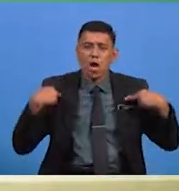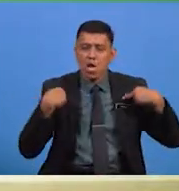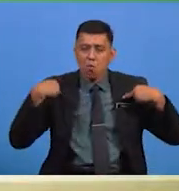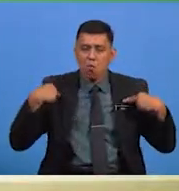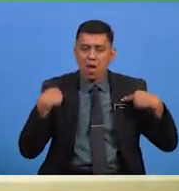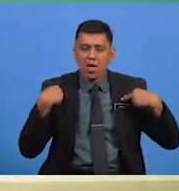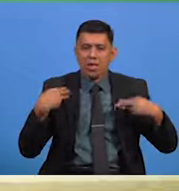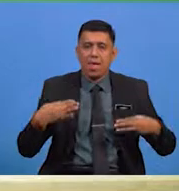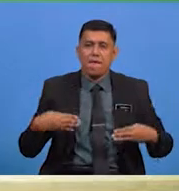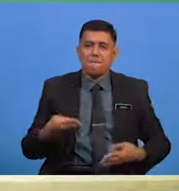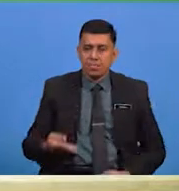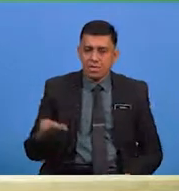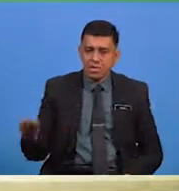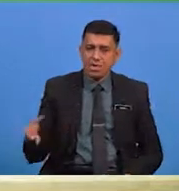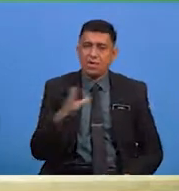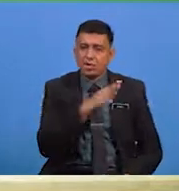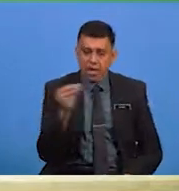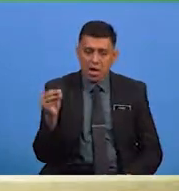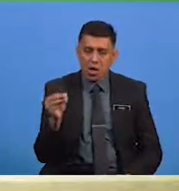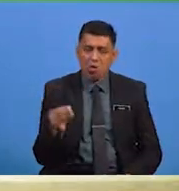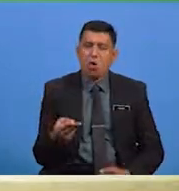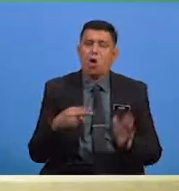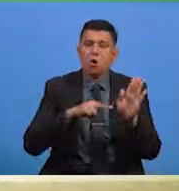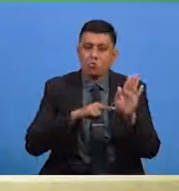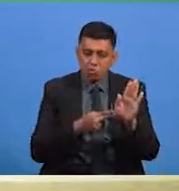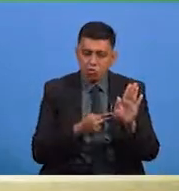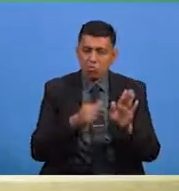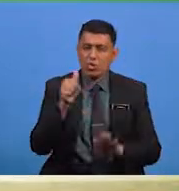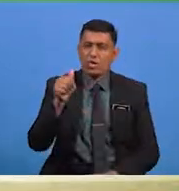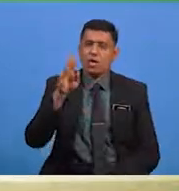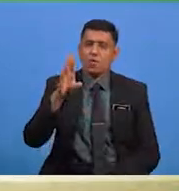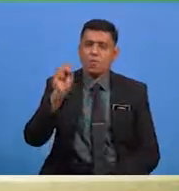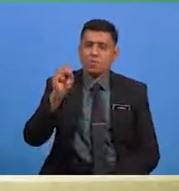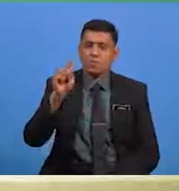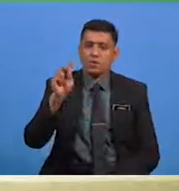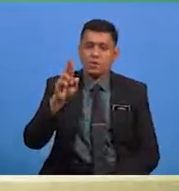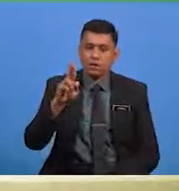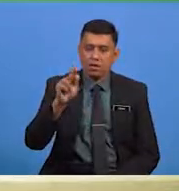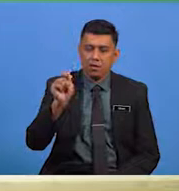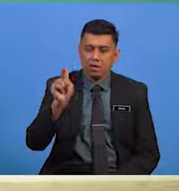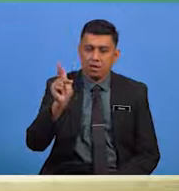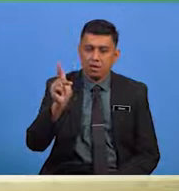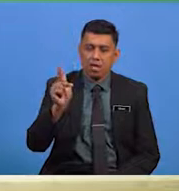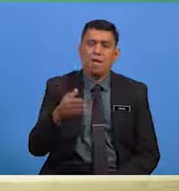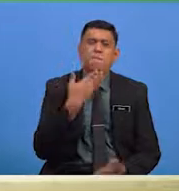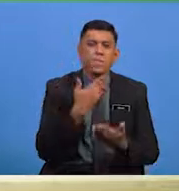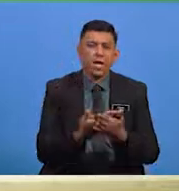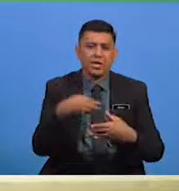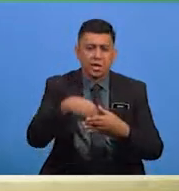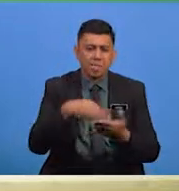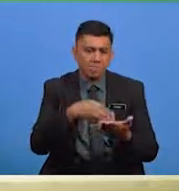haiwan, benda dan unsur abstrak, baik dalam bilangan